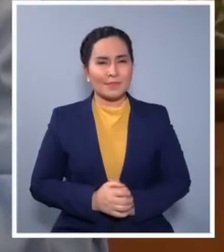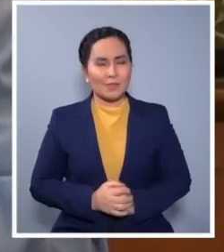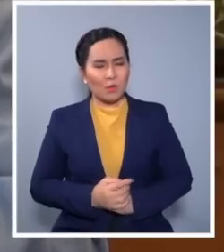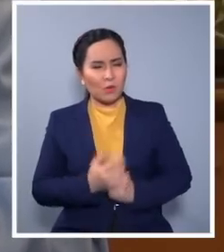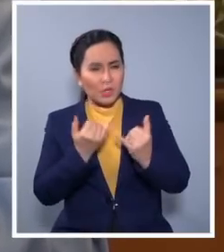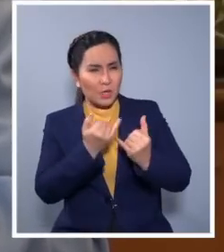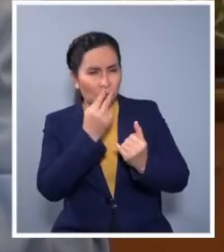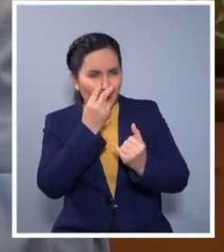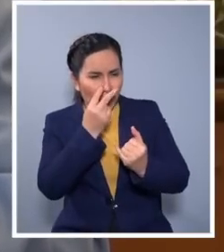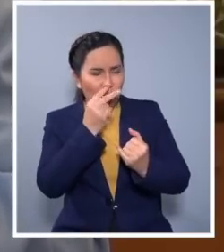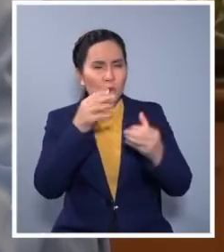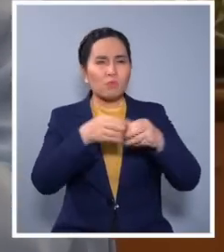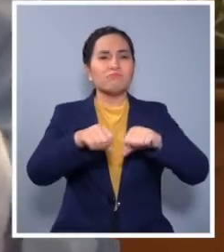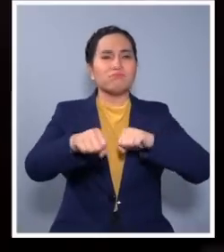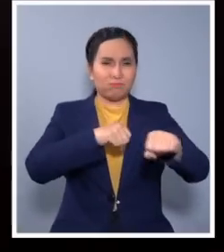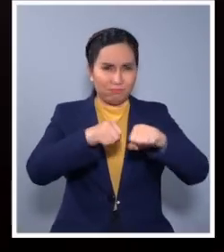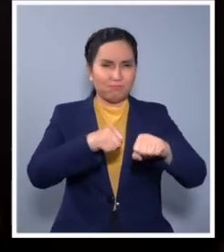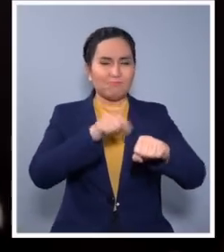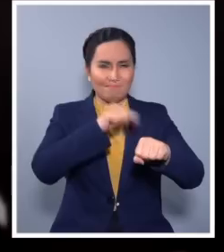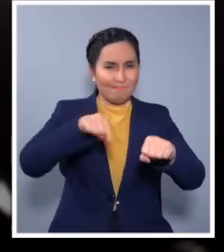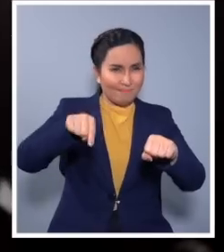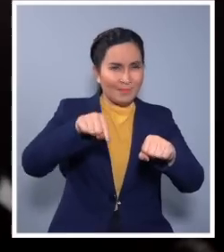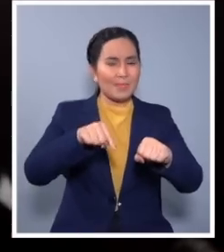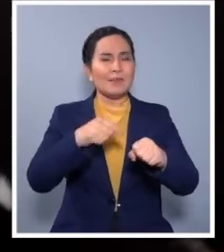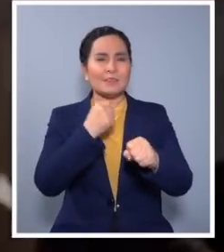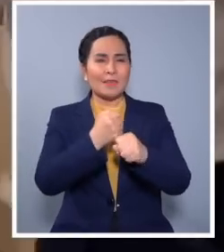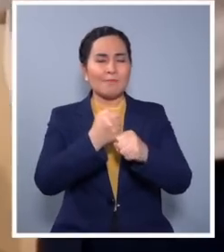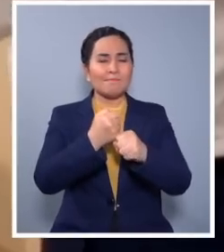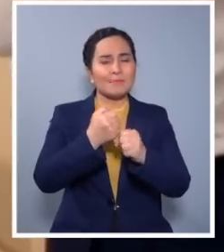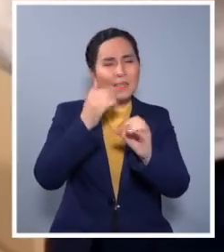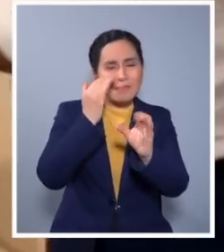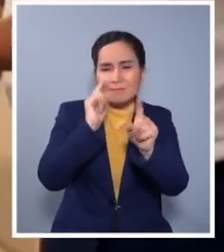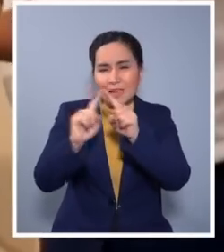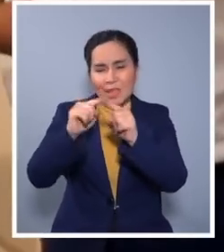านี้ก็ค่อยๆ